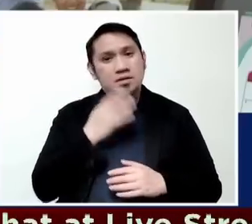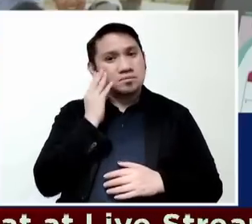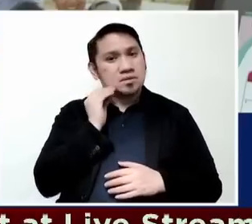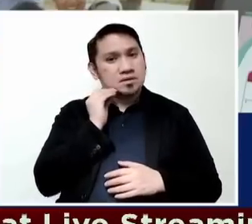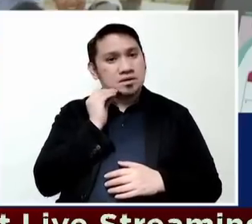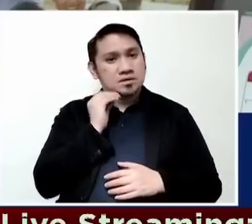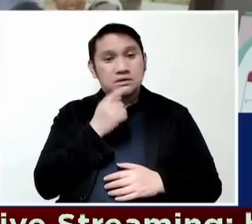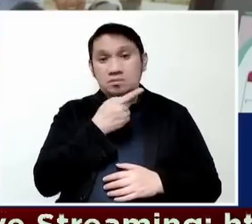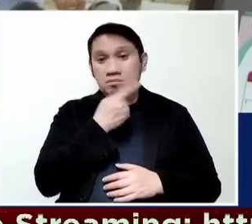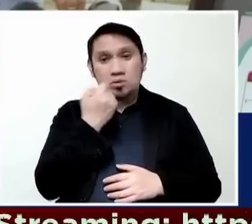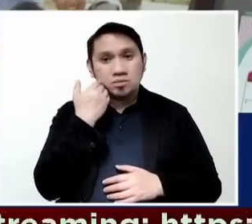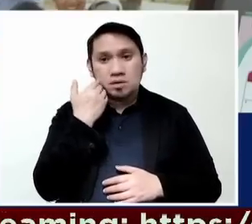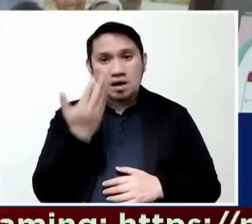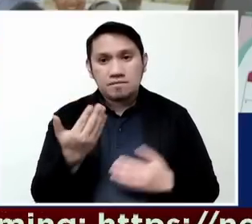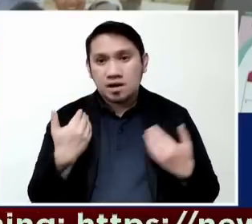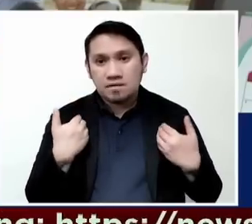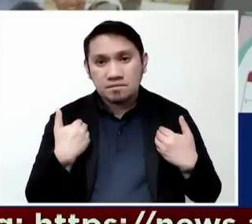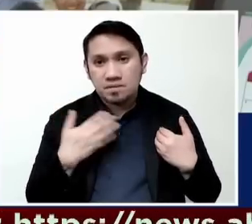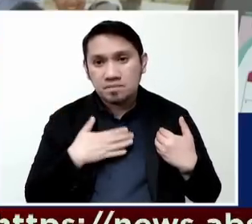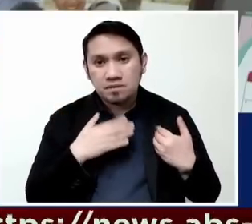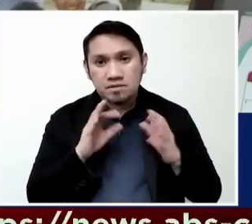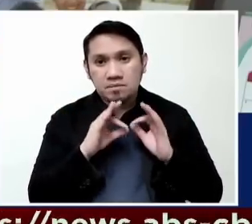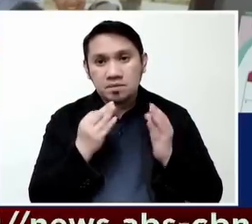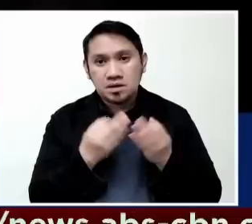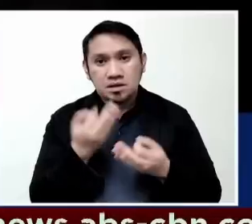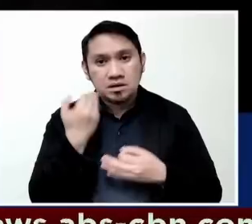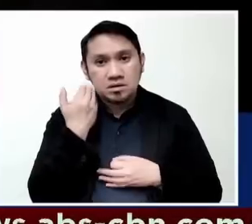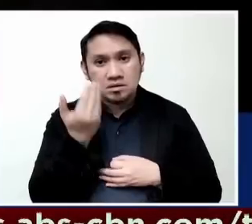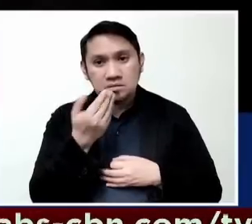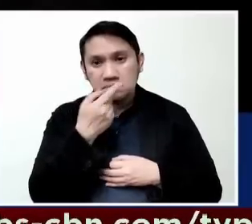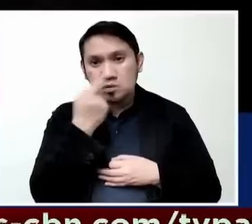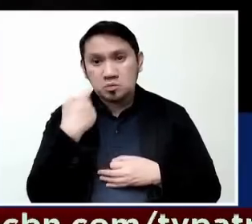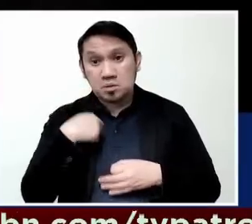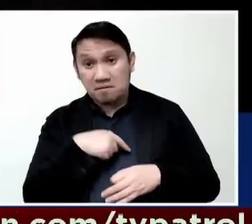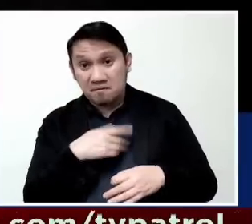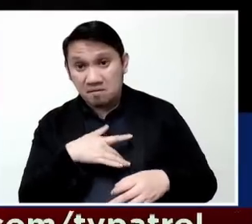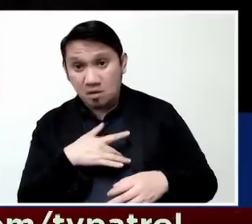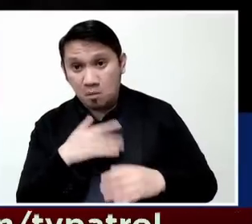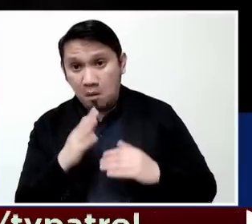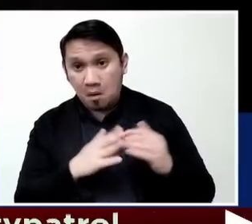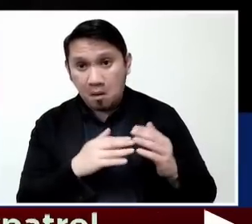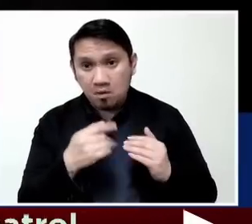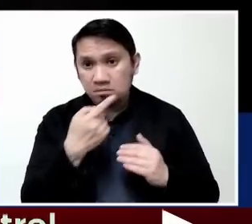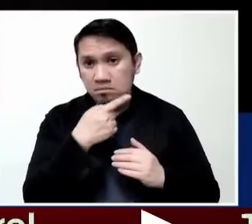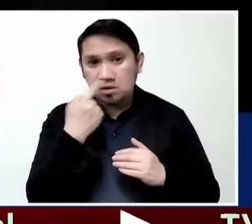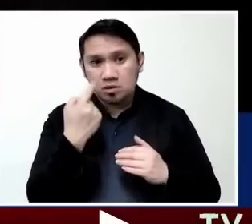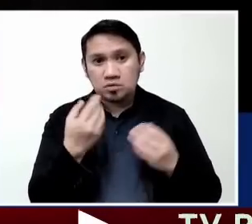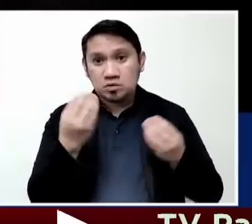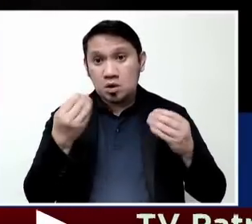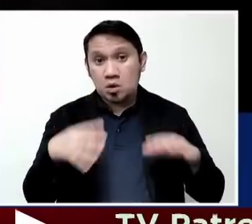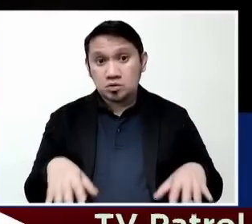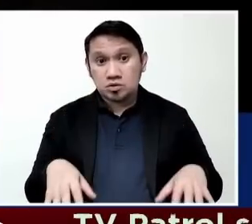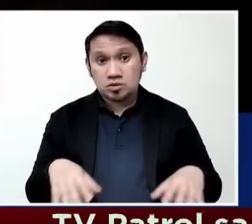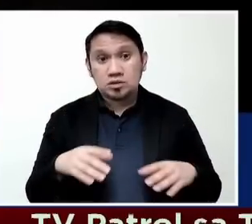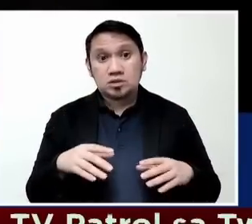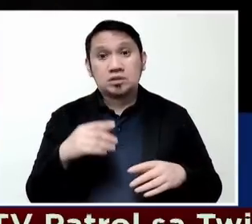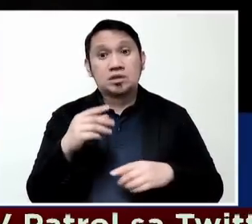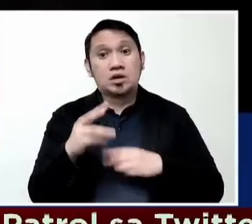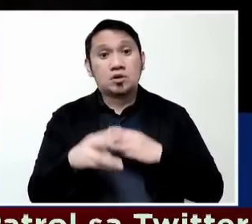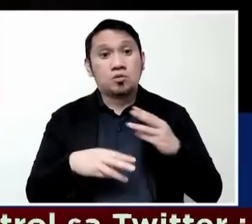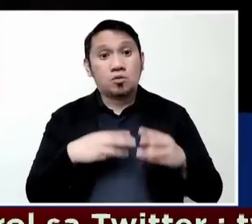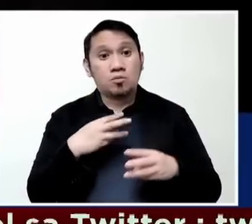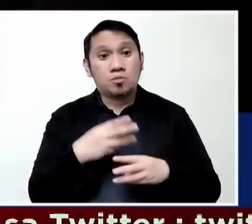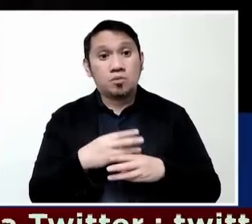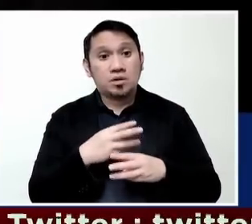nawalan ng loved one just because naging lax na tayo dahil nawala na nga yung global emergency. Even if she's not here right now,